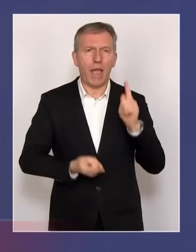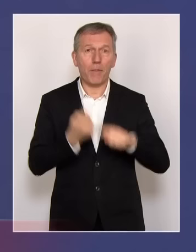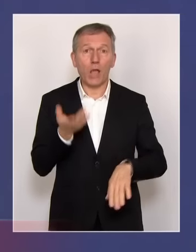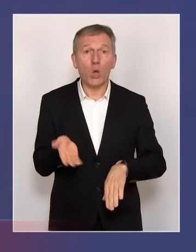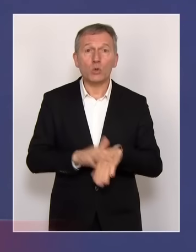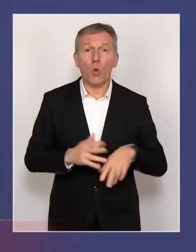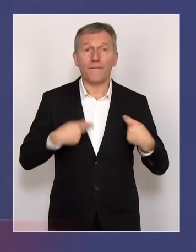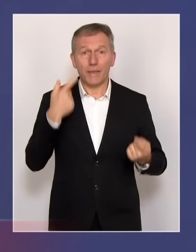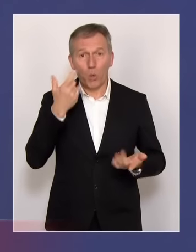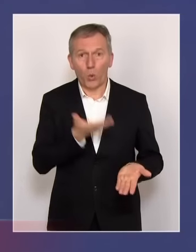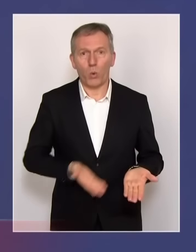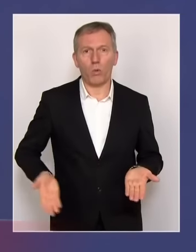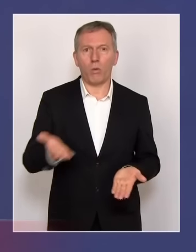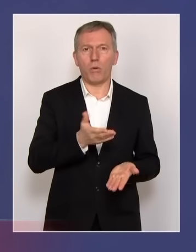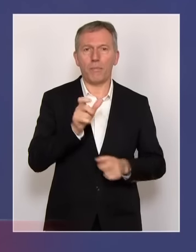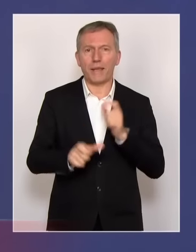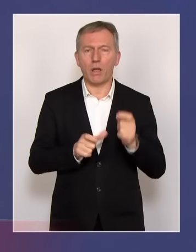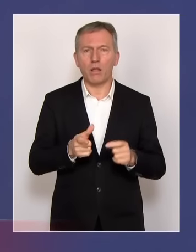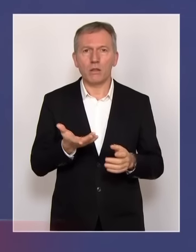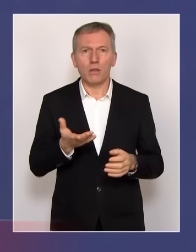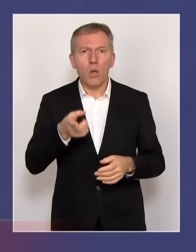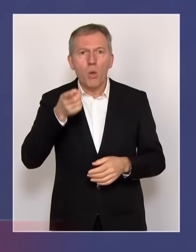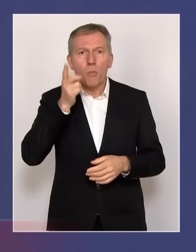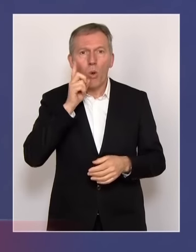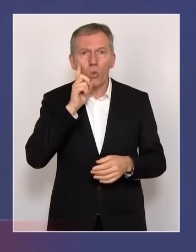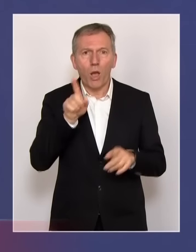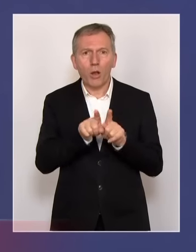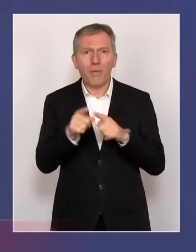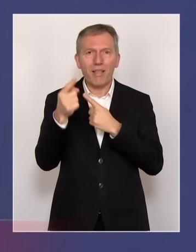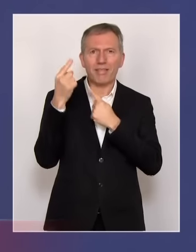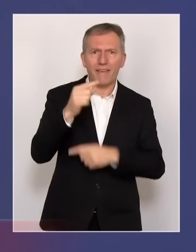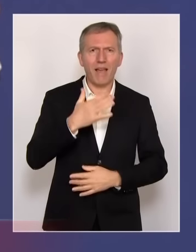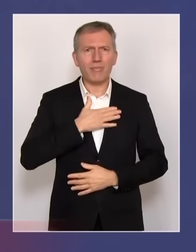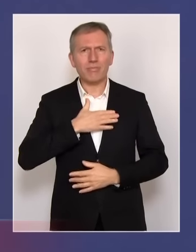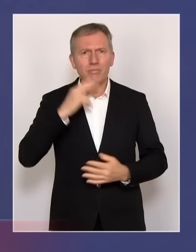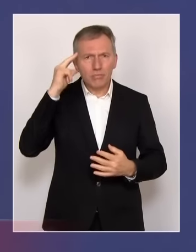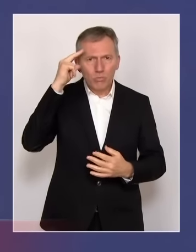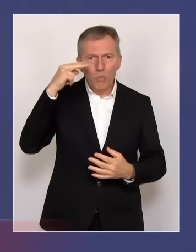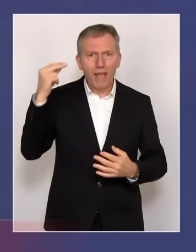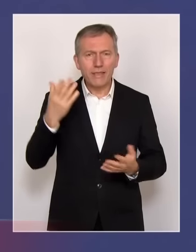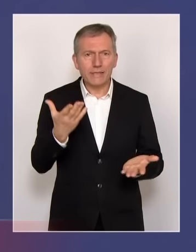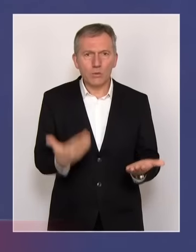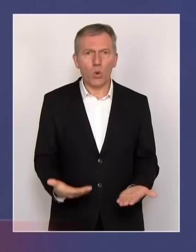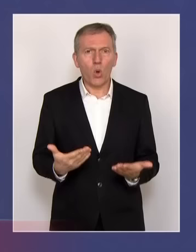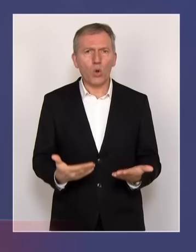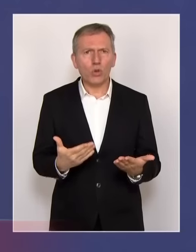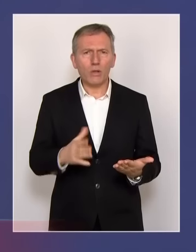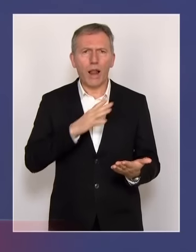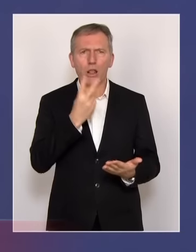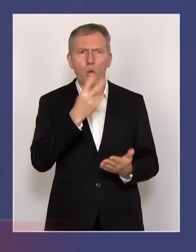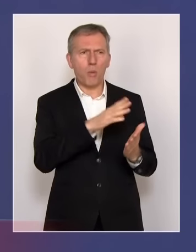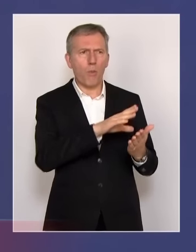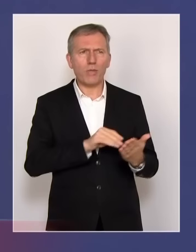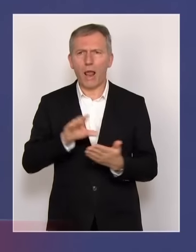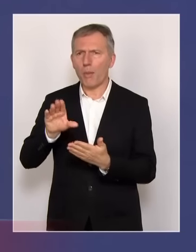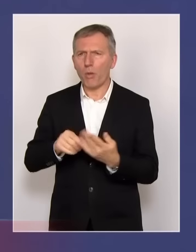pour nous c'est une question de survie pour justement défendre notre humanisme parce qu'aujourd'hui vous avez au fond deux modèles